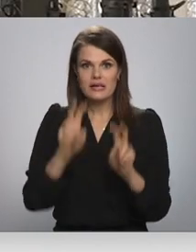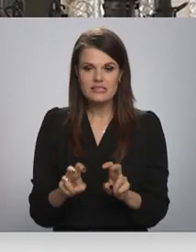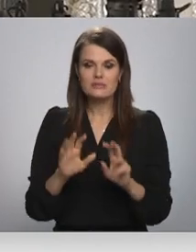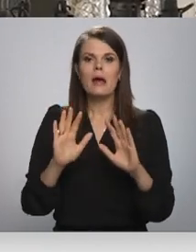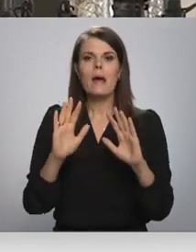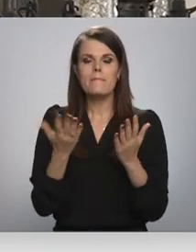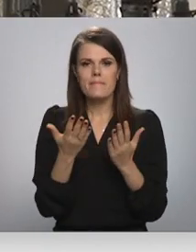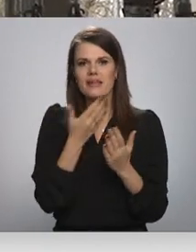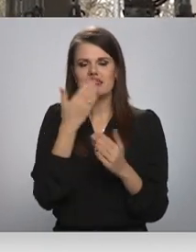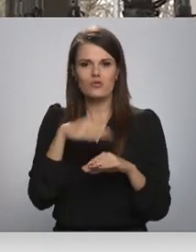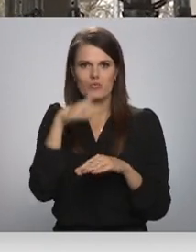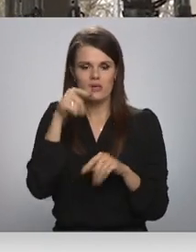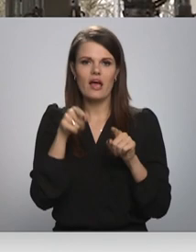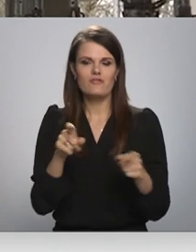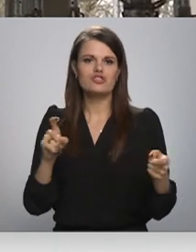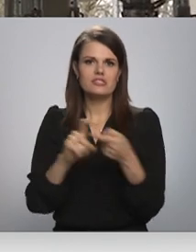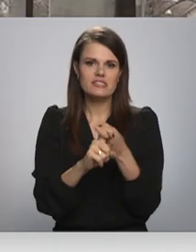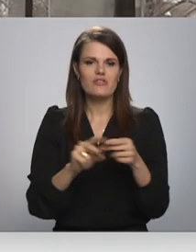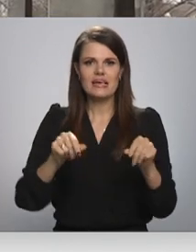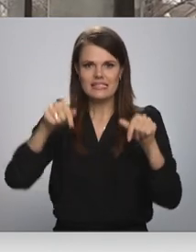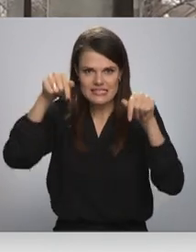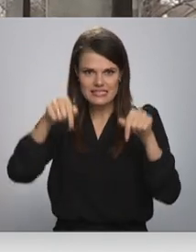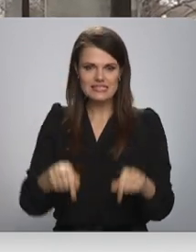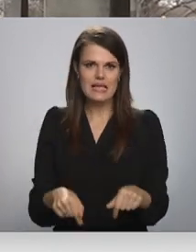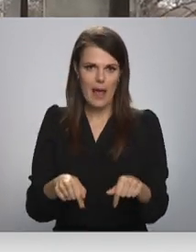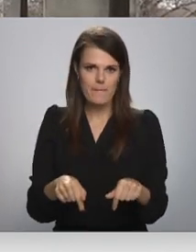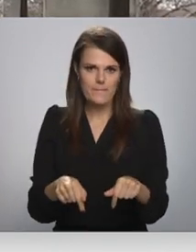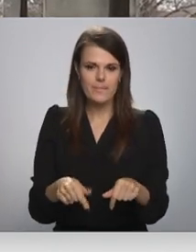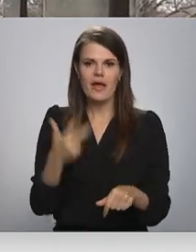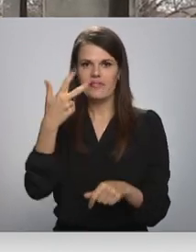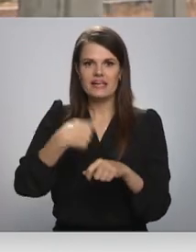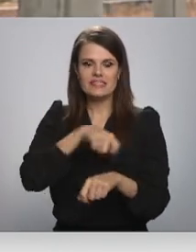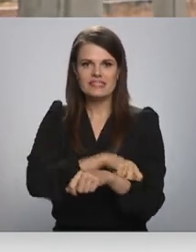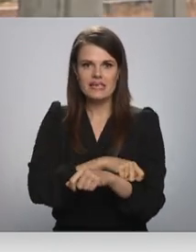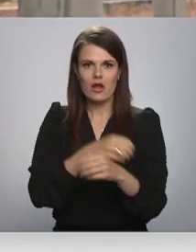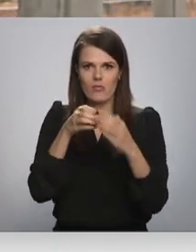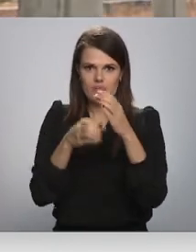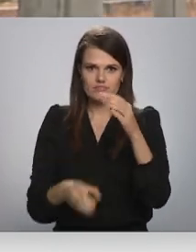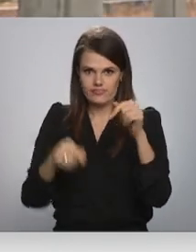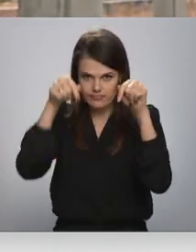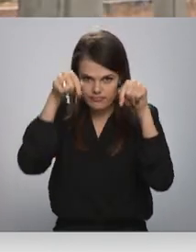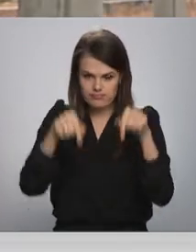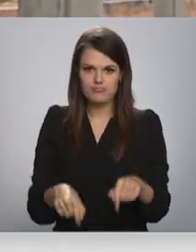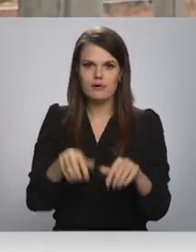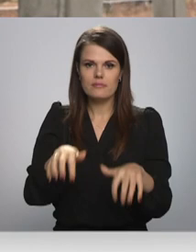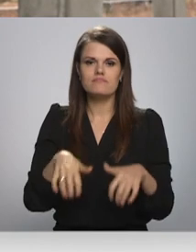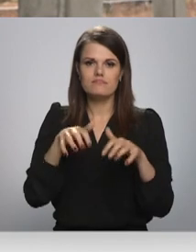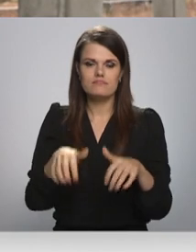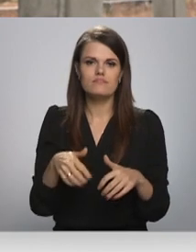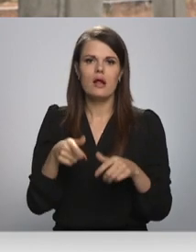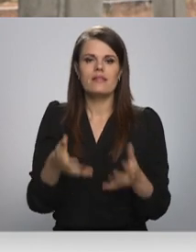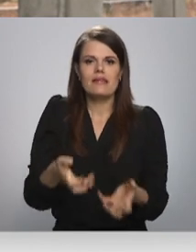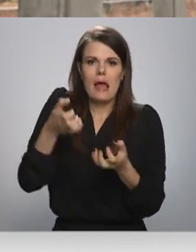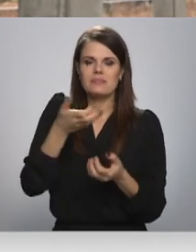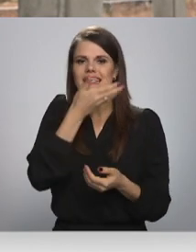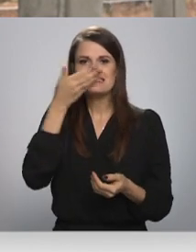energoefektivitātes nolūkos tas būs savienots arī ar zemes dzīlēm. 3 km caurulis, kas ir ieviets grunti, kas ņemts to